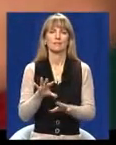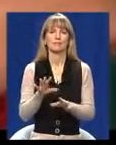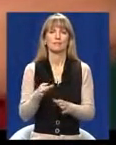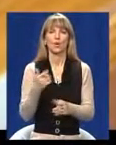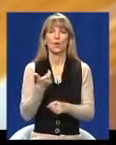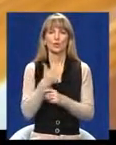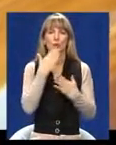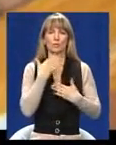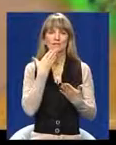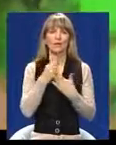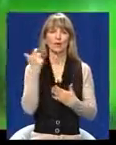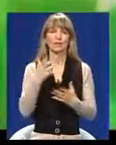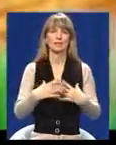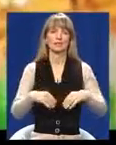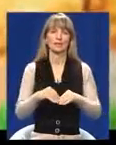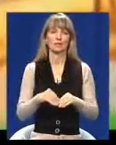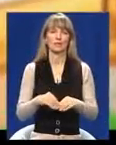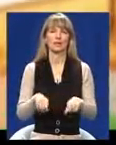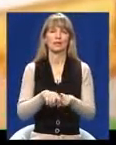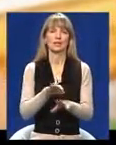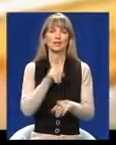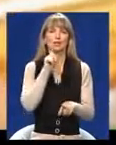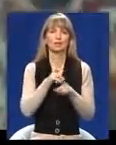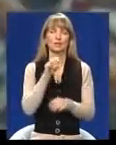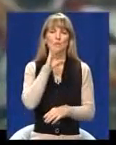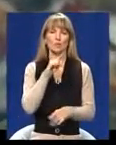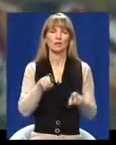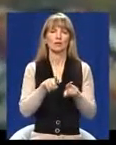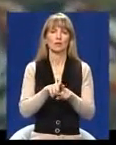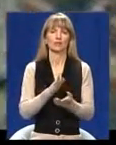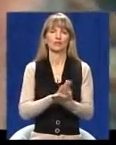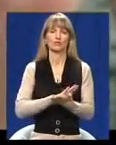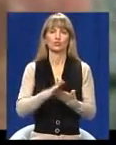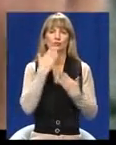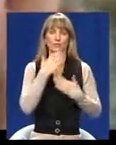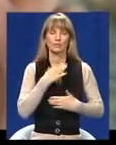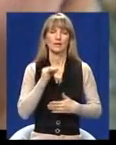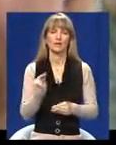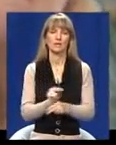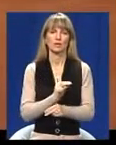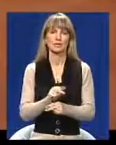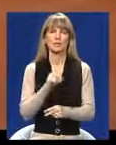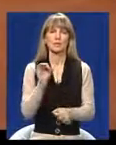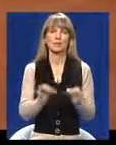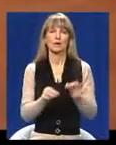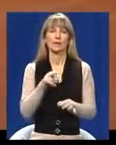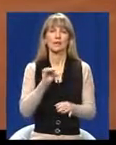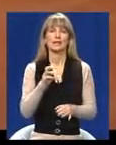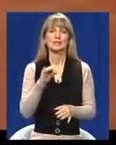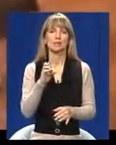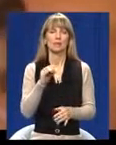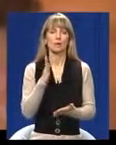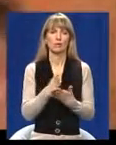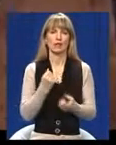та сім'ї. За вірністю ці кішки схожі на собак. Також є чистоплотними та вихованими. За своєю природою піксі-боби мають